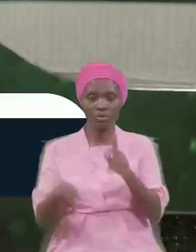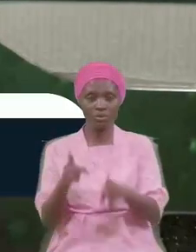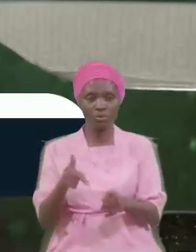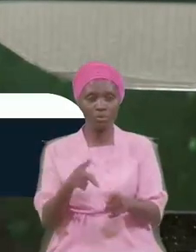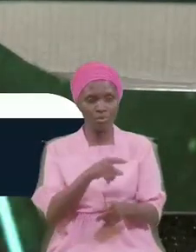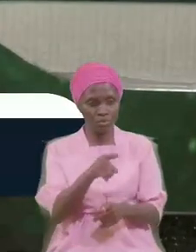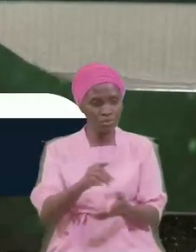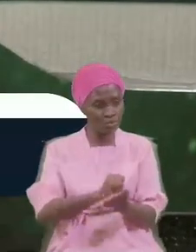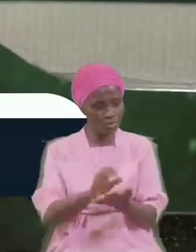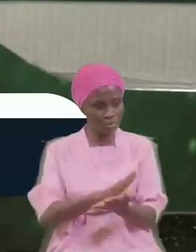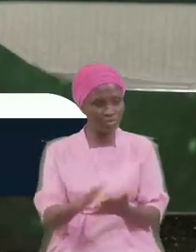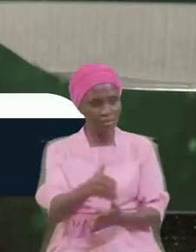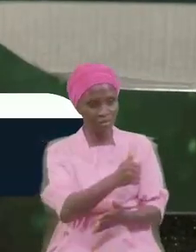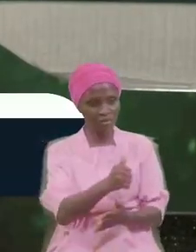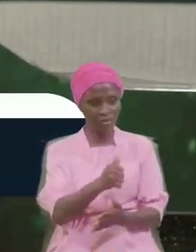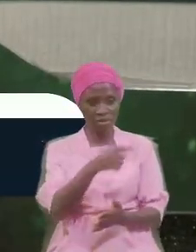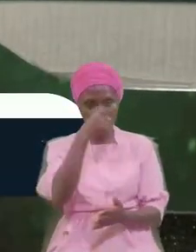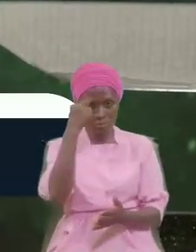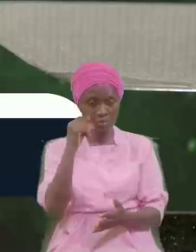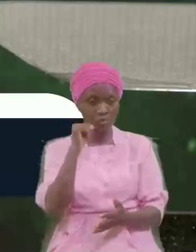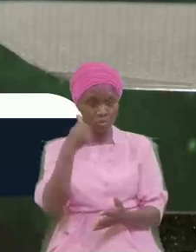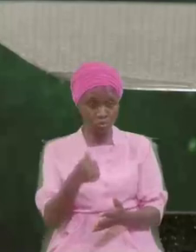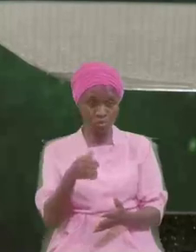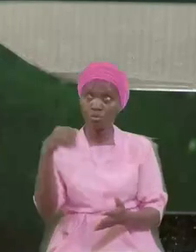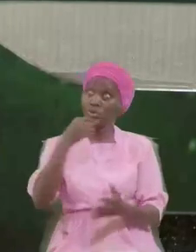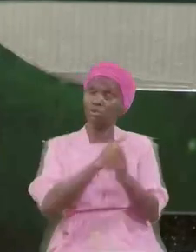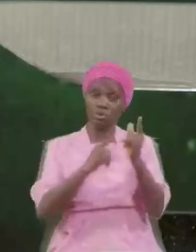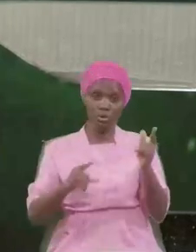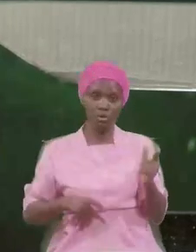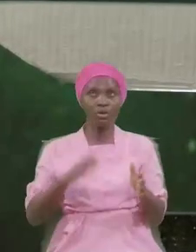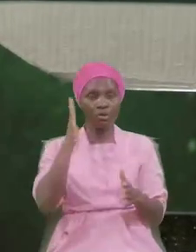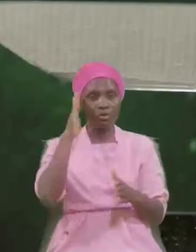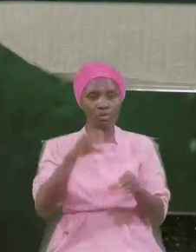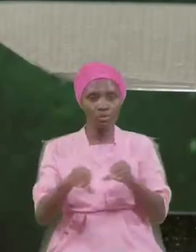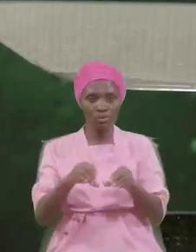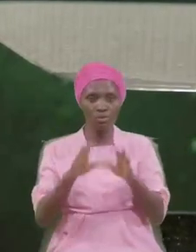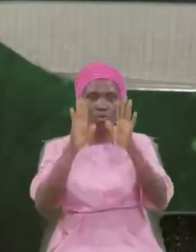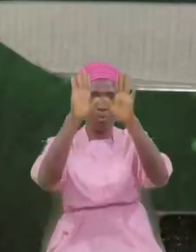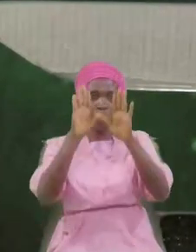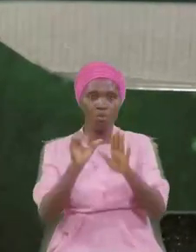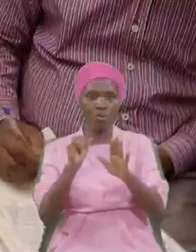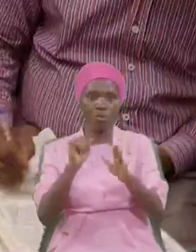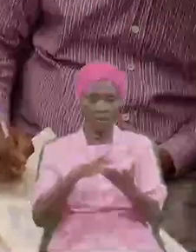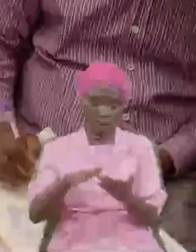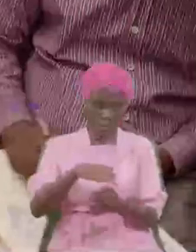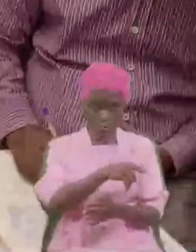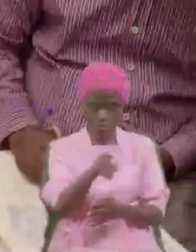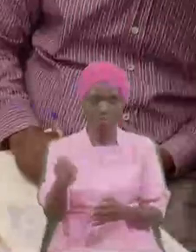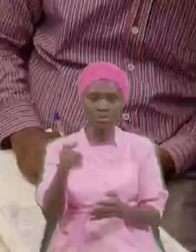sanctifiez-vous, car demain l'Éternel fera des prodiges au milieu de vous.